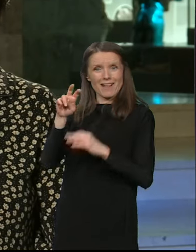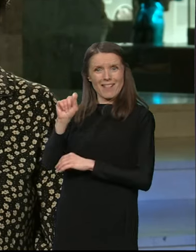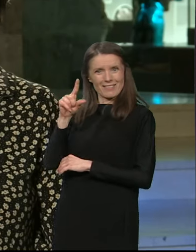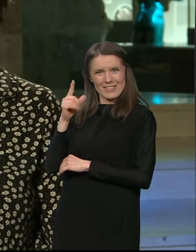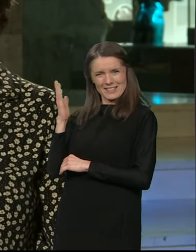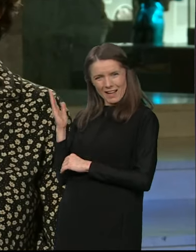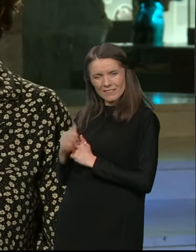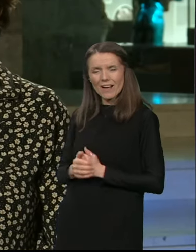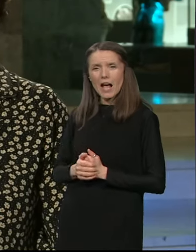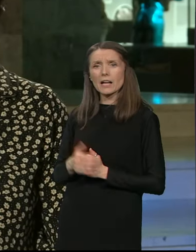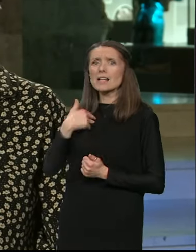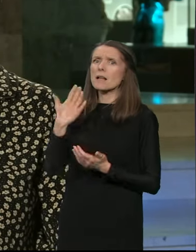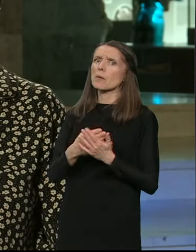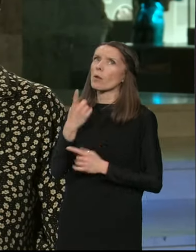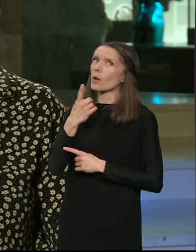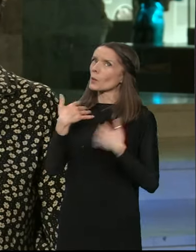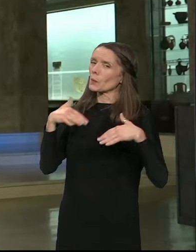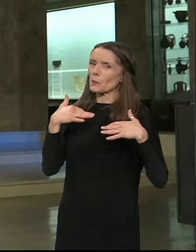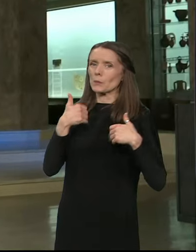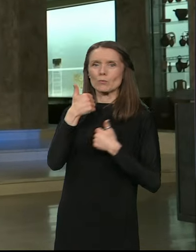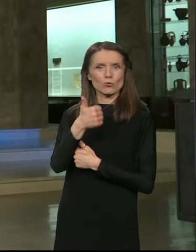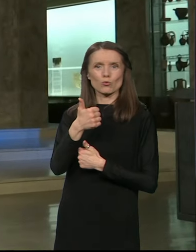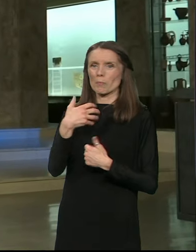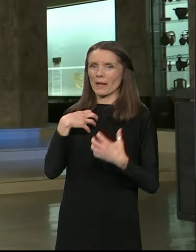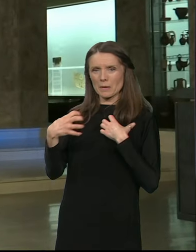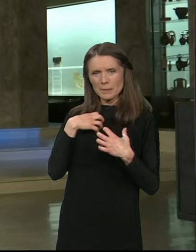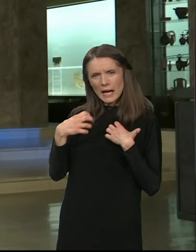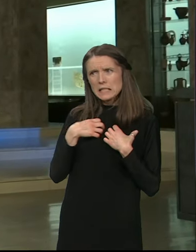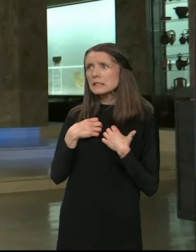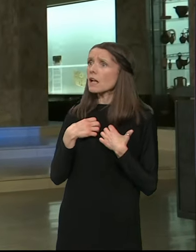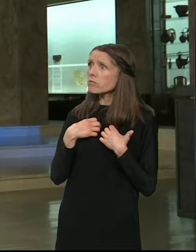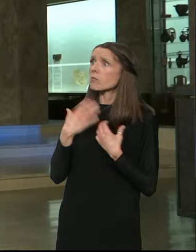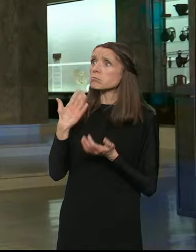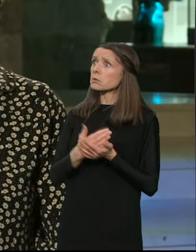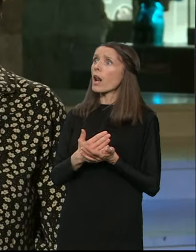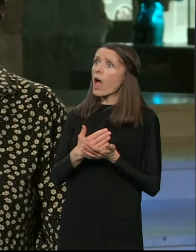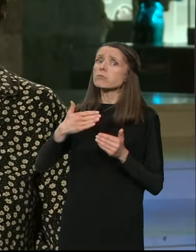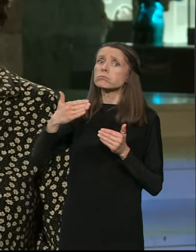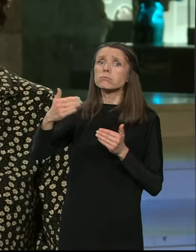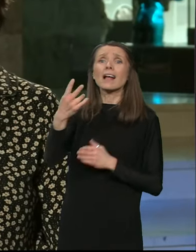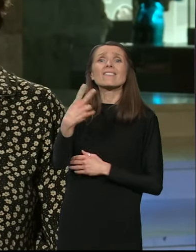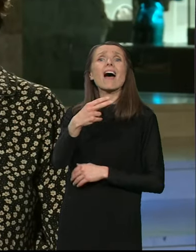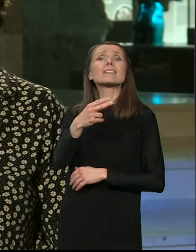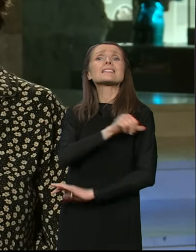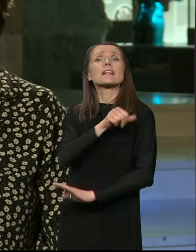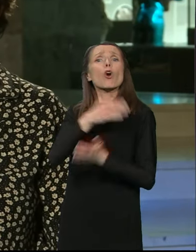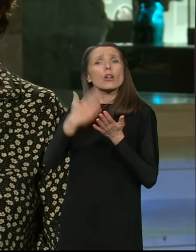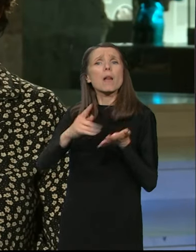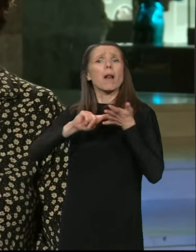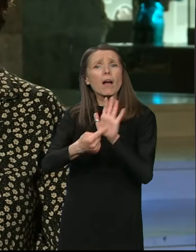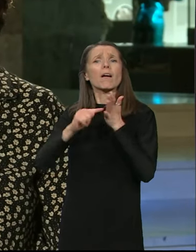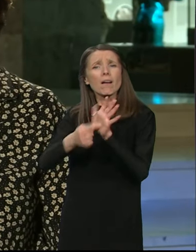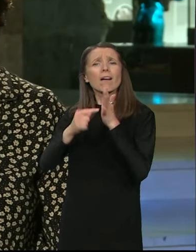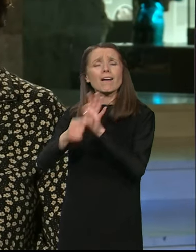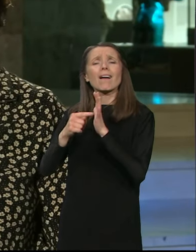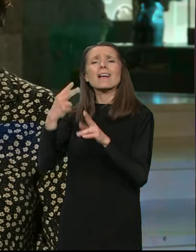sreću da učestvujem u jednoj sjajnoj predstavi koja je išla, doduše s pauzom, ali 20 godina u režiji Zorana Ratkovića. To je bila